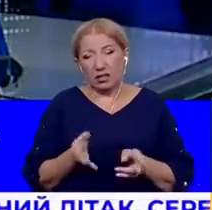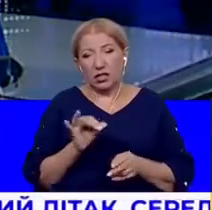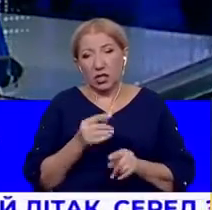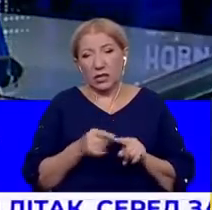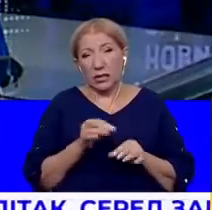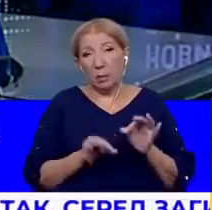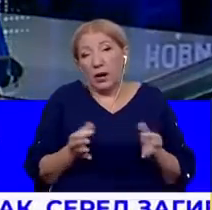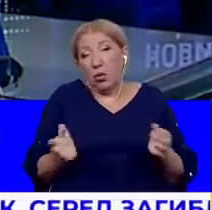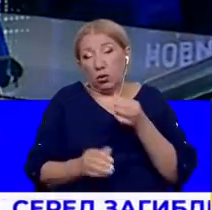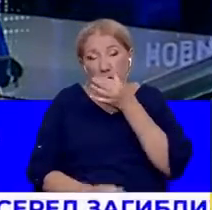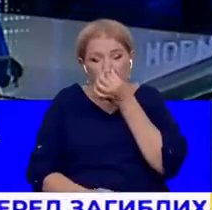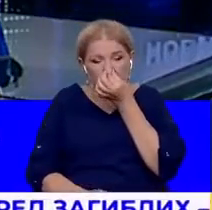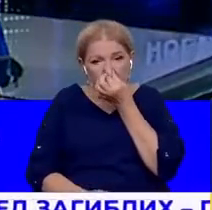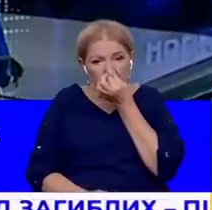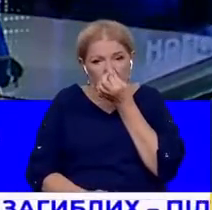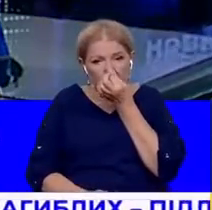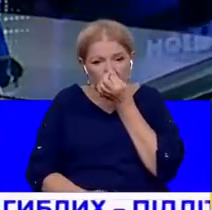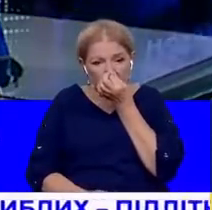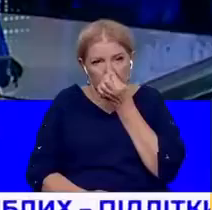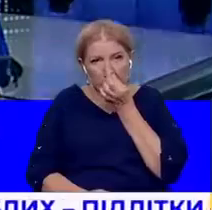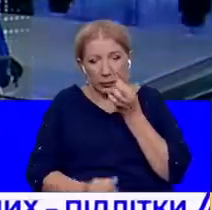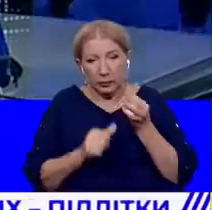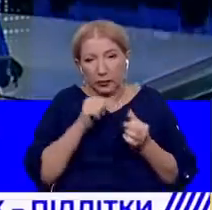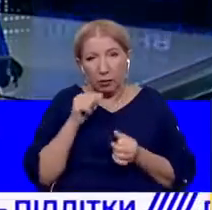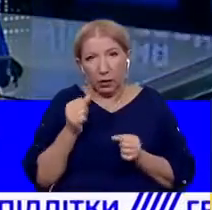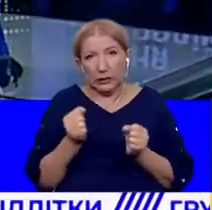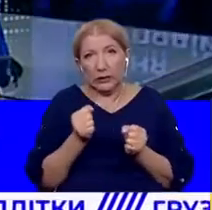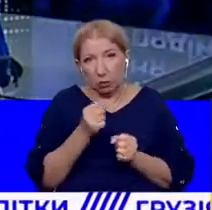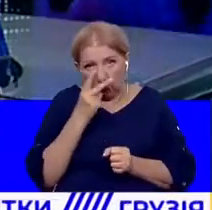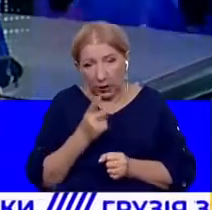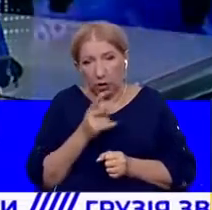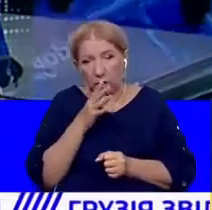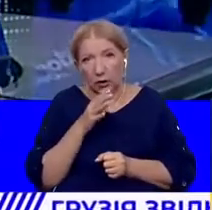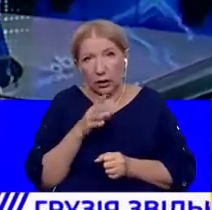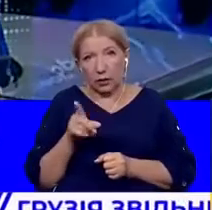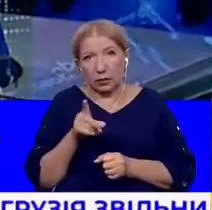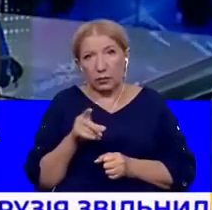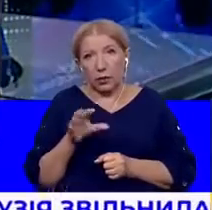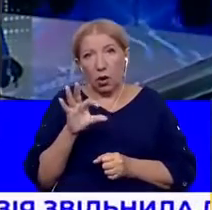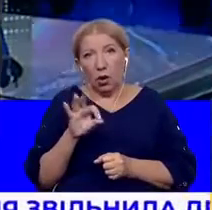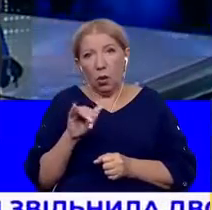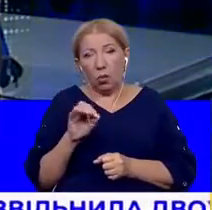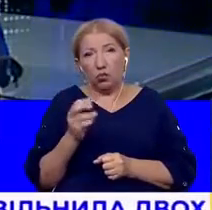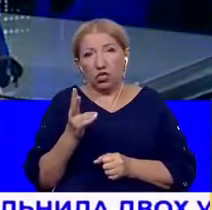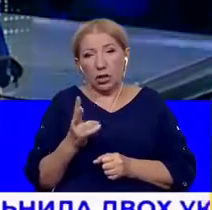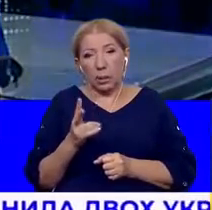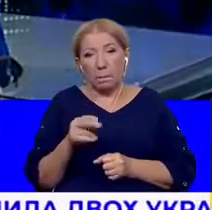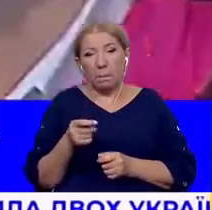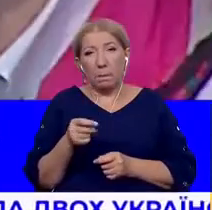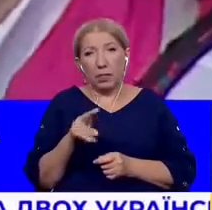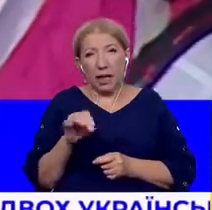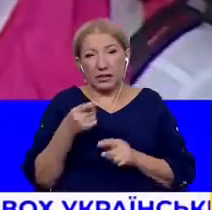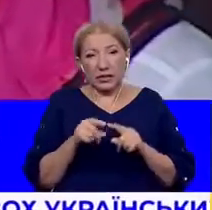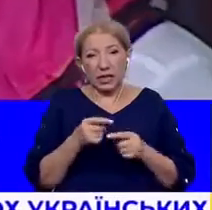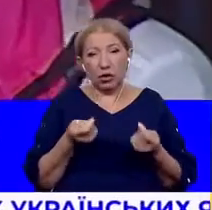це є природньо. Ми бачили минулого сезону зимнього, коли Ocean Plaza, то не з Києва, це великий торговий